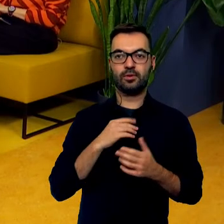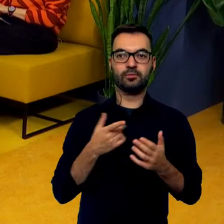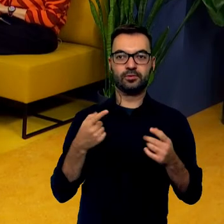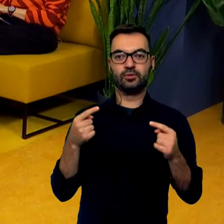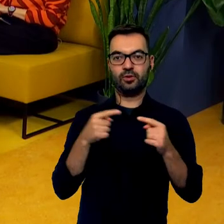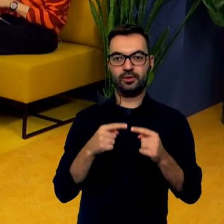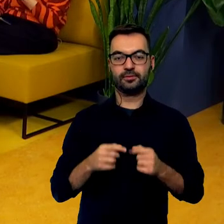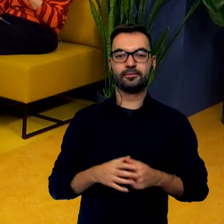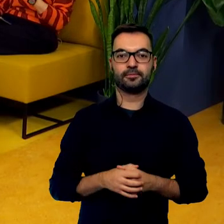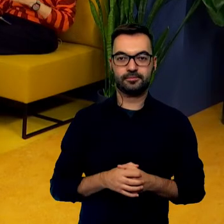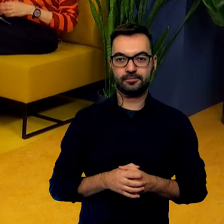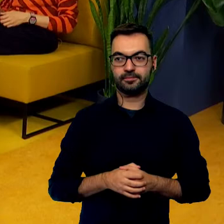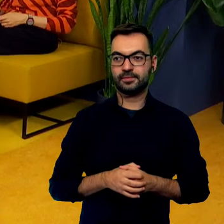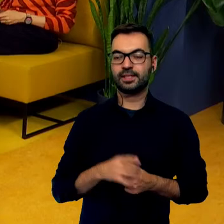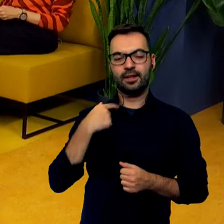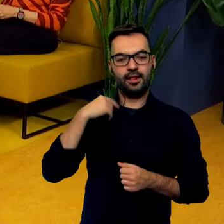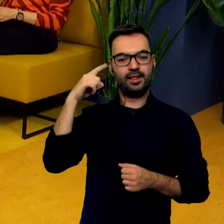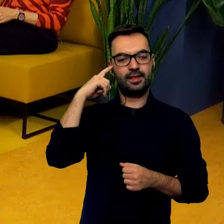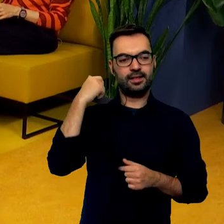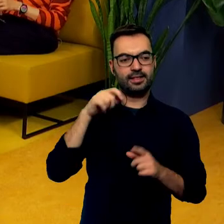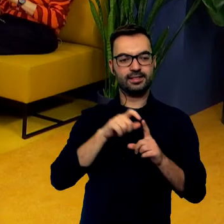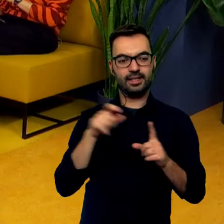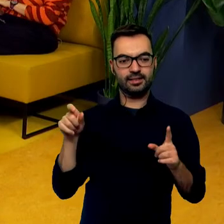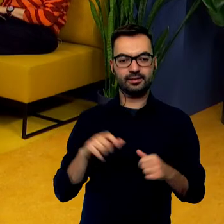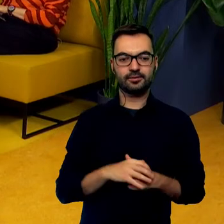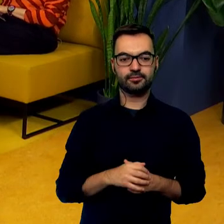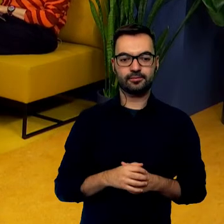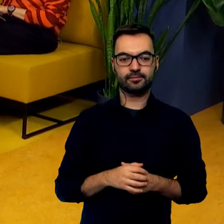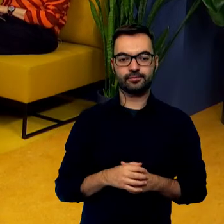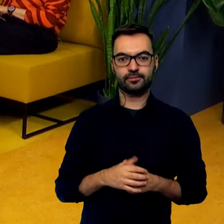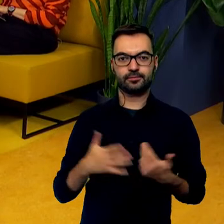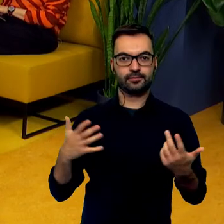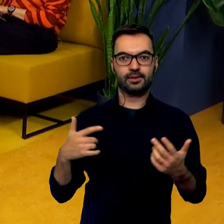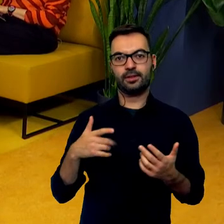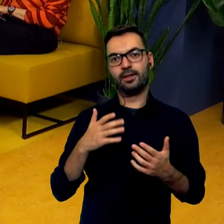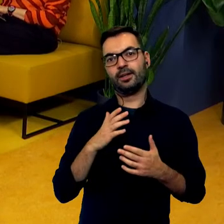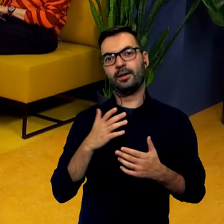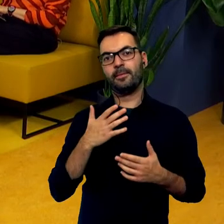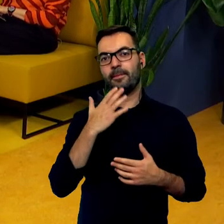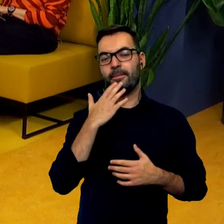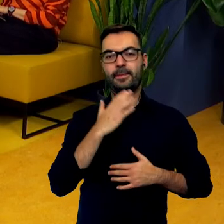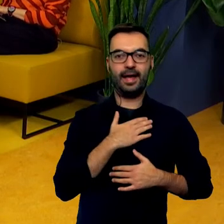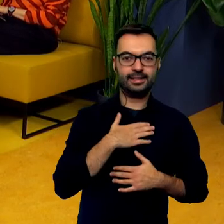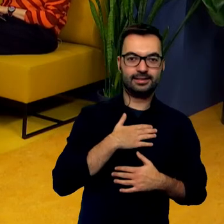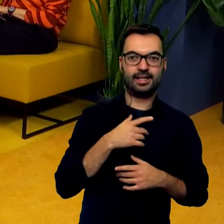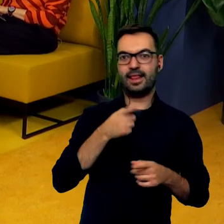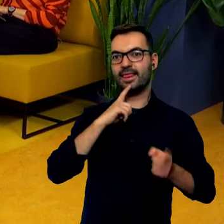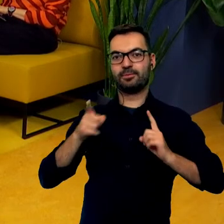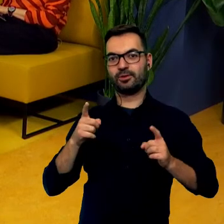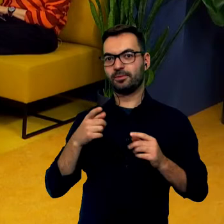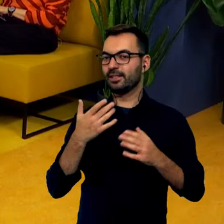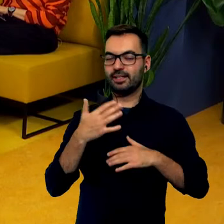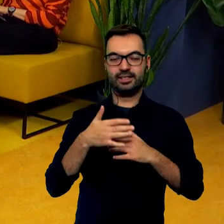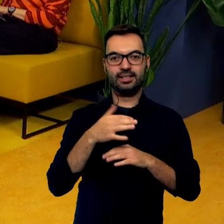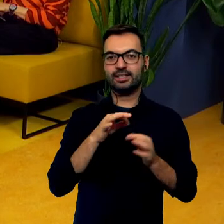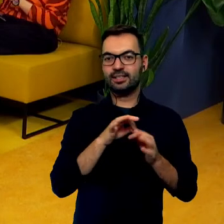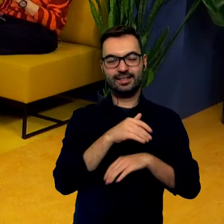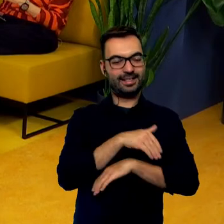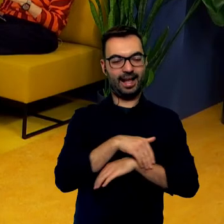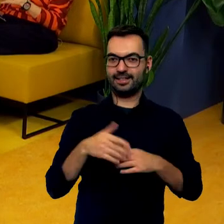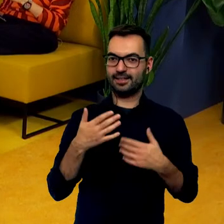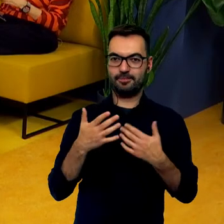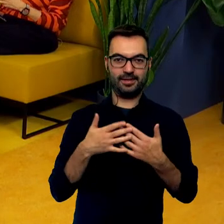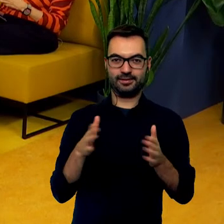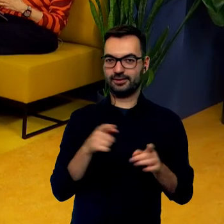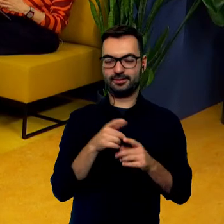podłożyć. Natomiast to też takie zdanie mi się przypomina, no właśnie, że między pasją a despotyzmem jest cienka granica, to ty też mówisz w tej książce. Tak. I to